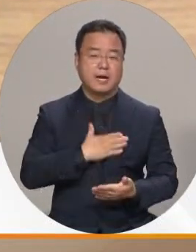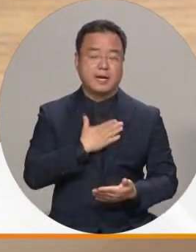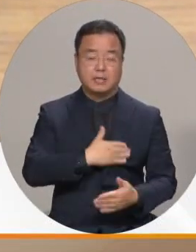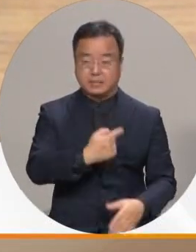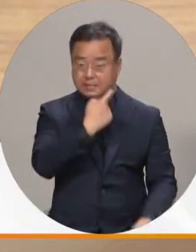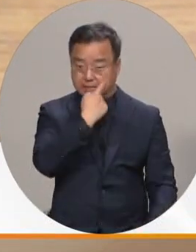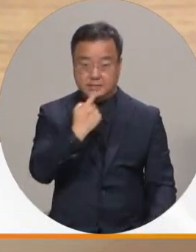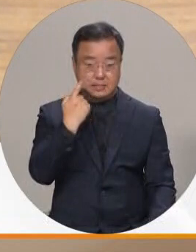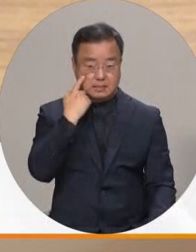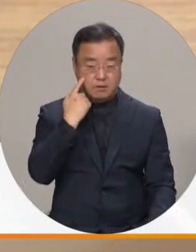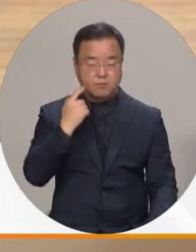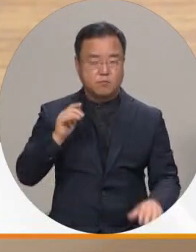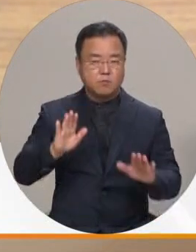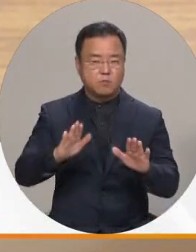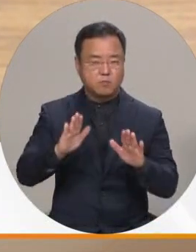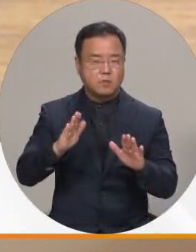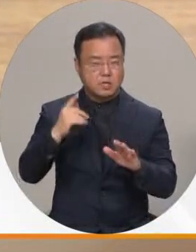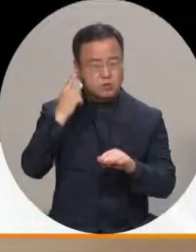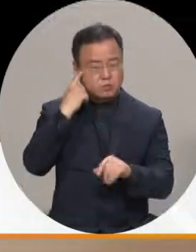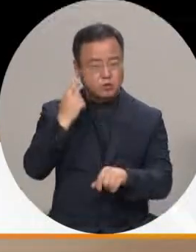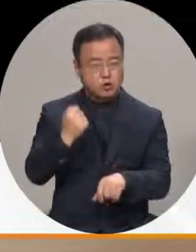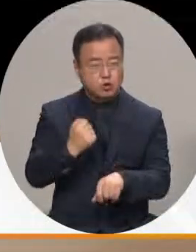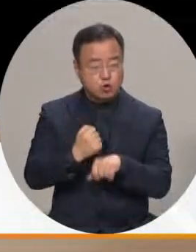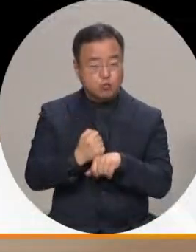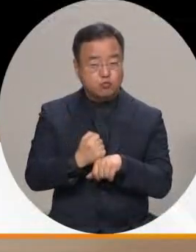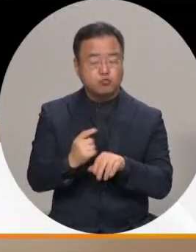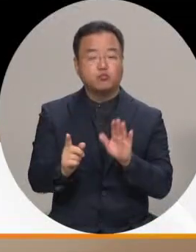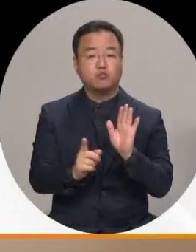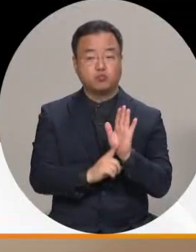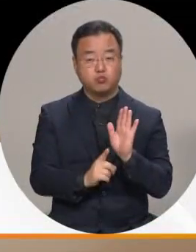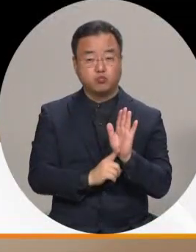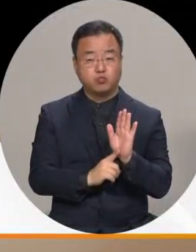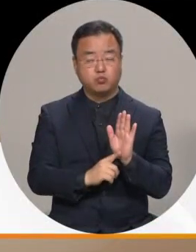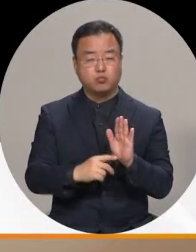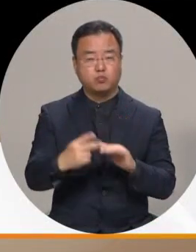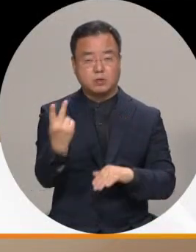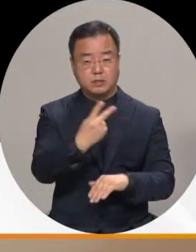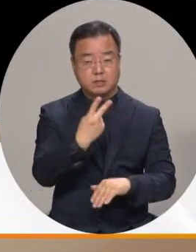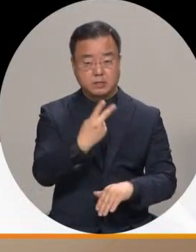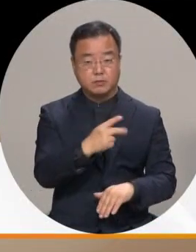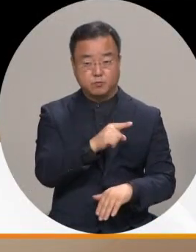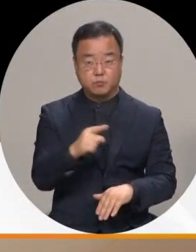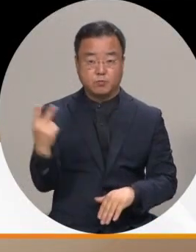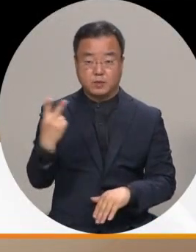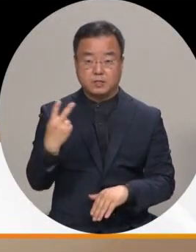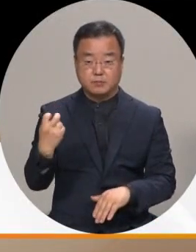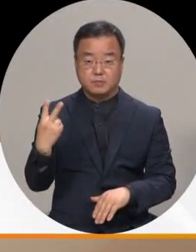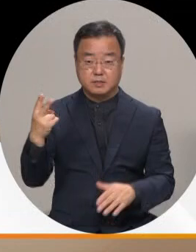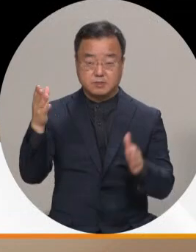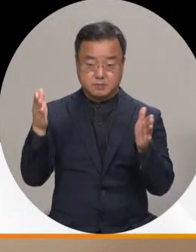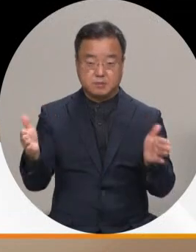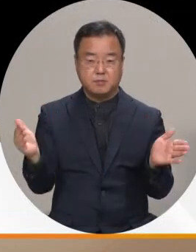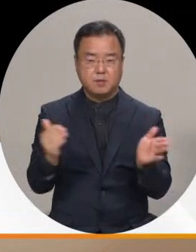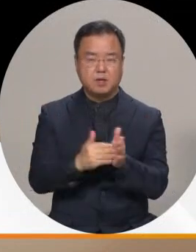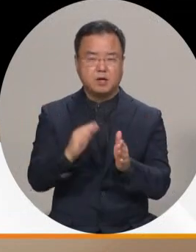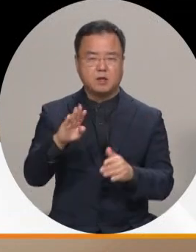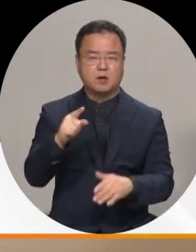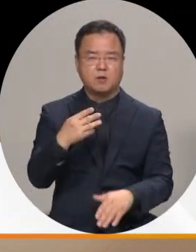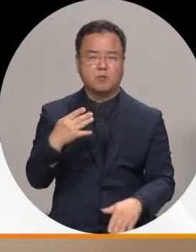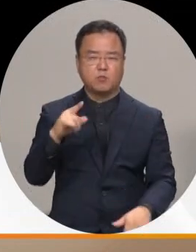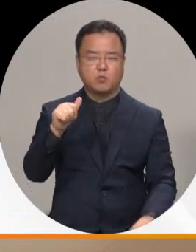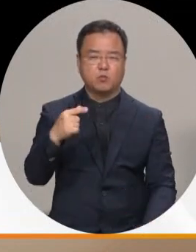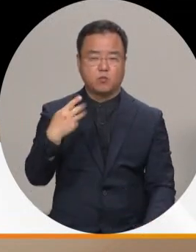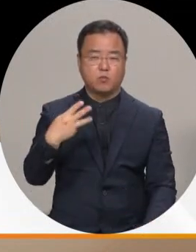됩니다 그런데 이번 역 그런데 이번 국제 공동 연구팀의 2000년부터 2022년까지의 블랙홀의 연도별